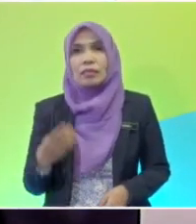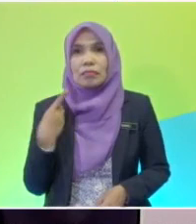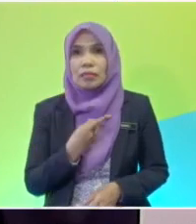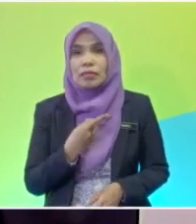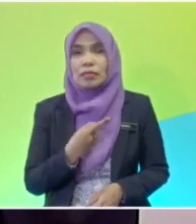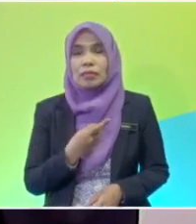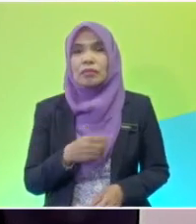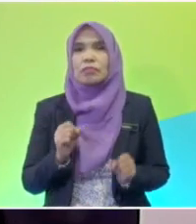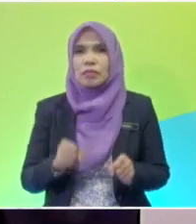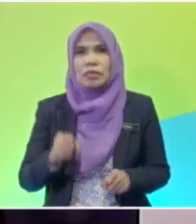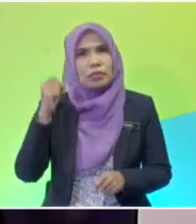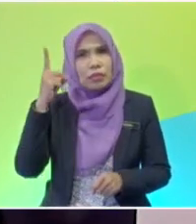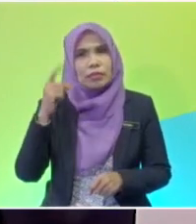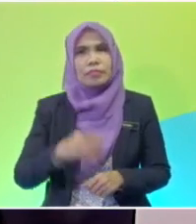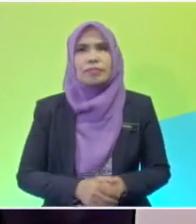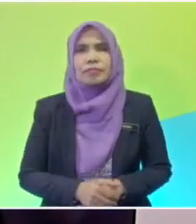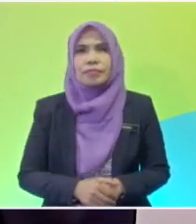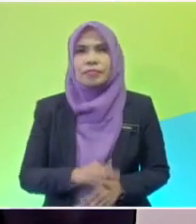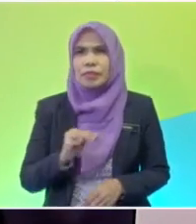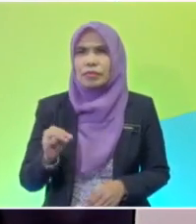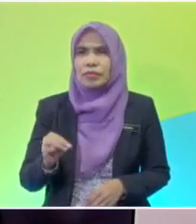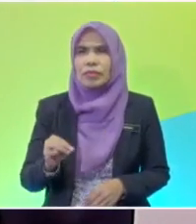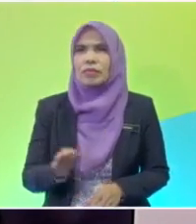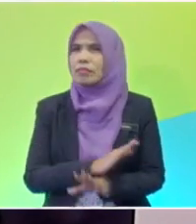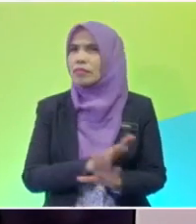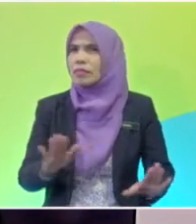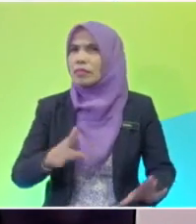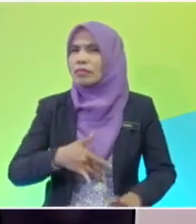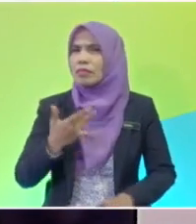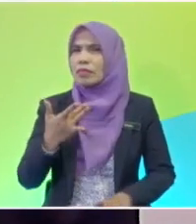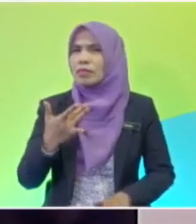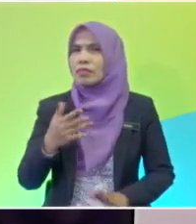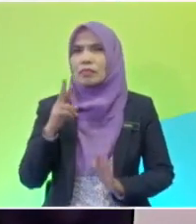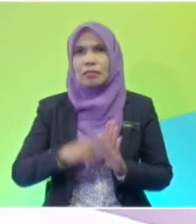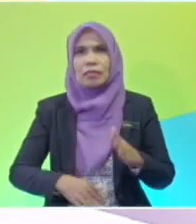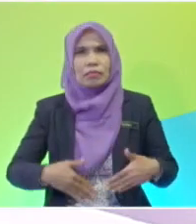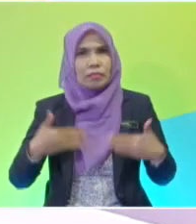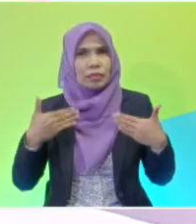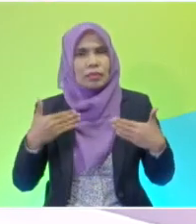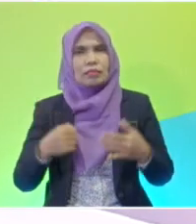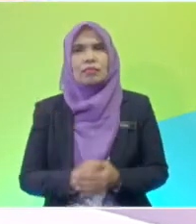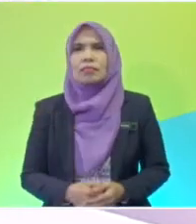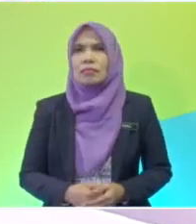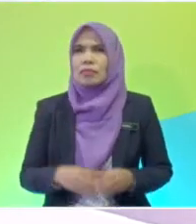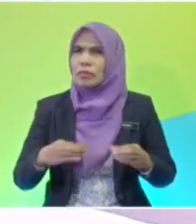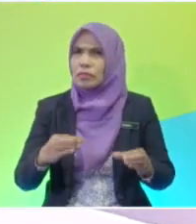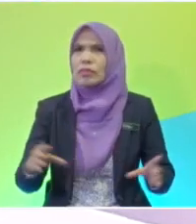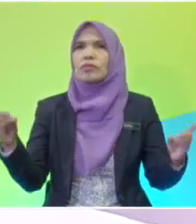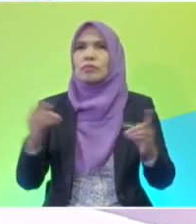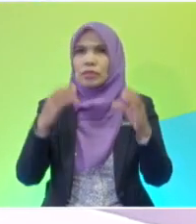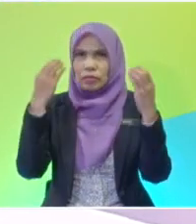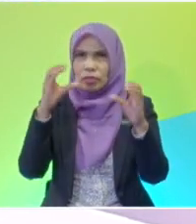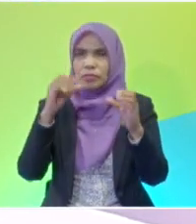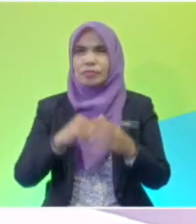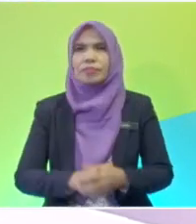jangan bekas rendah diri cepat-cepat kalau murid-murid diskon cepat-cepat jumpa beritahu masalah yang dihadapi bukan apa untuk